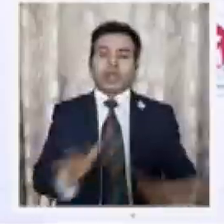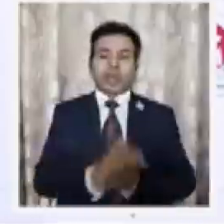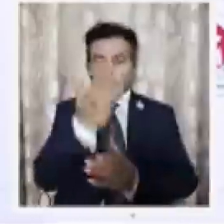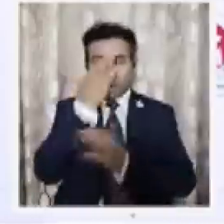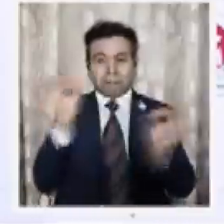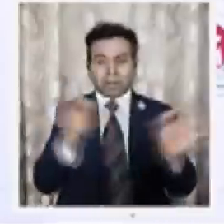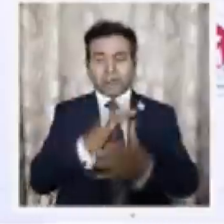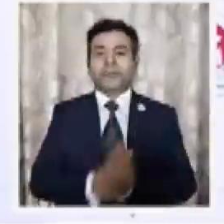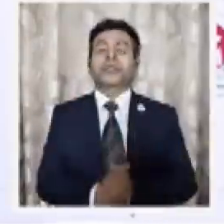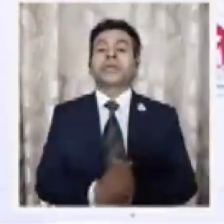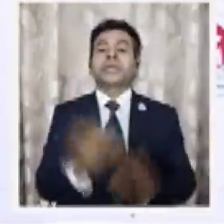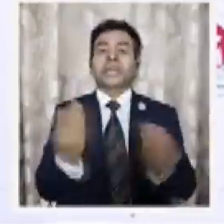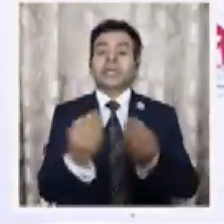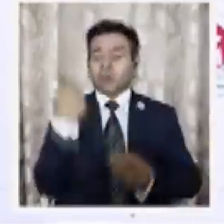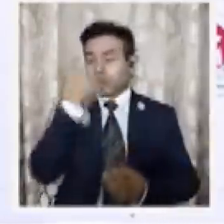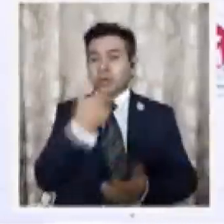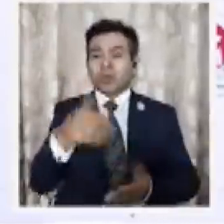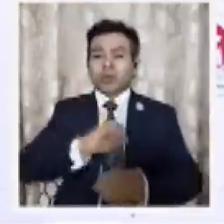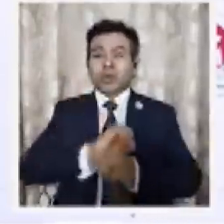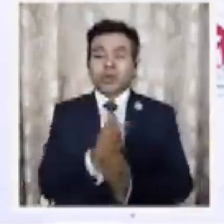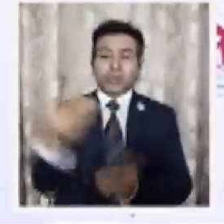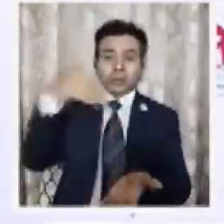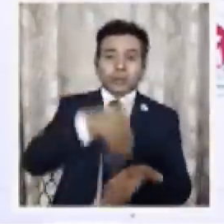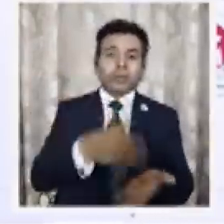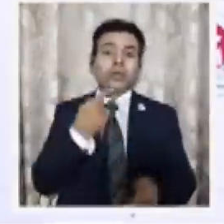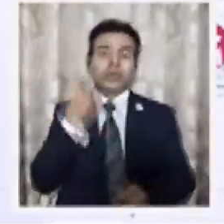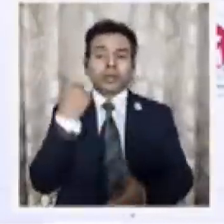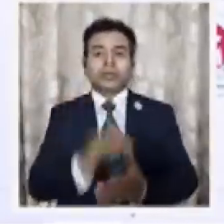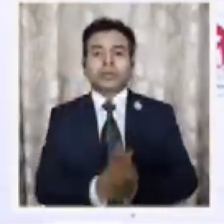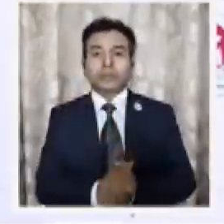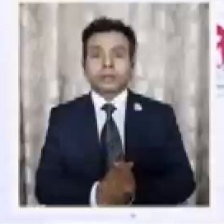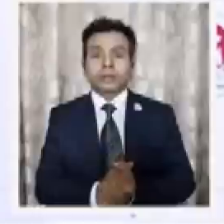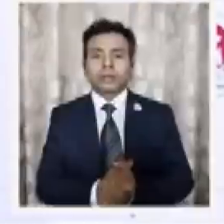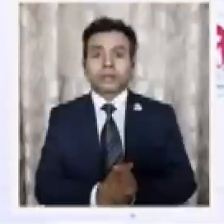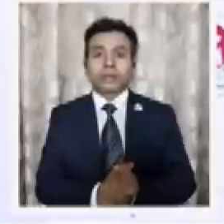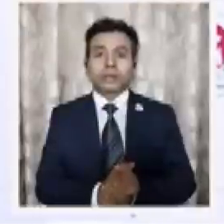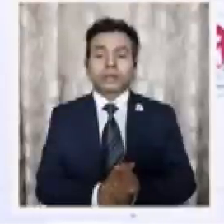সারা দেশে সাধারণ ভর্তি রোগী চব্বিশ ঘন্টায়